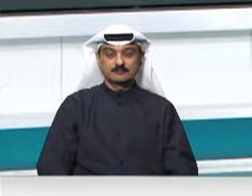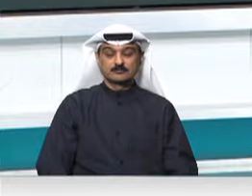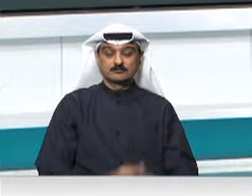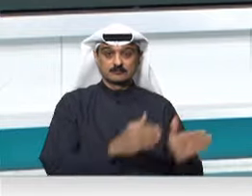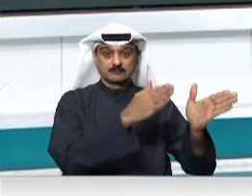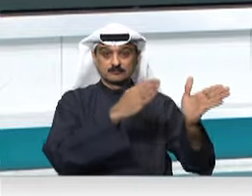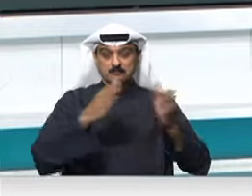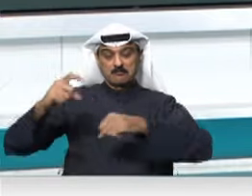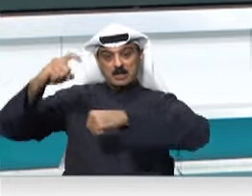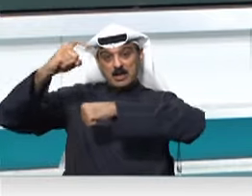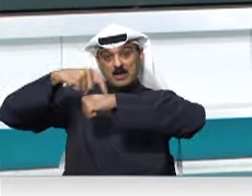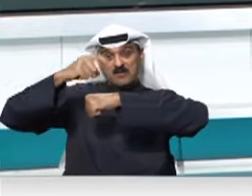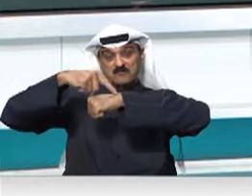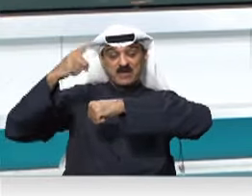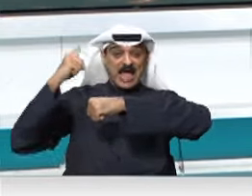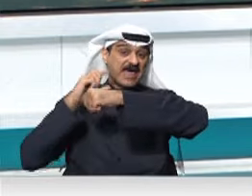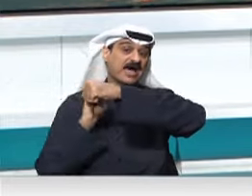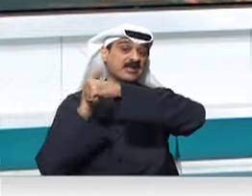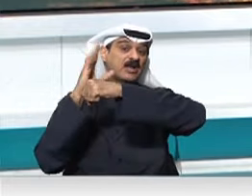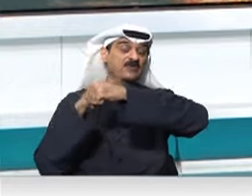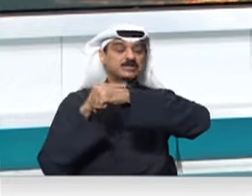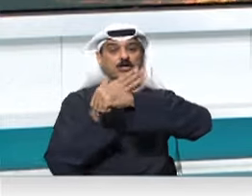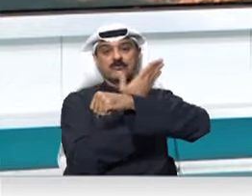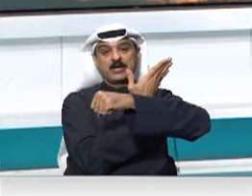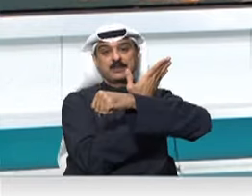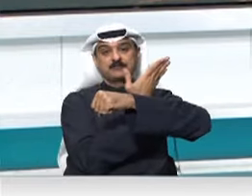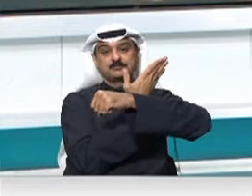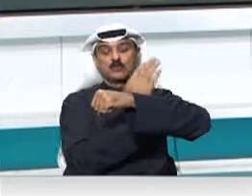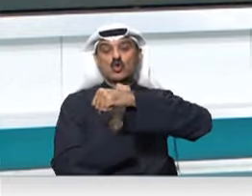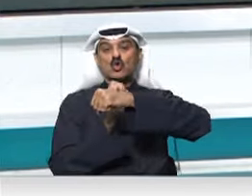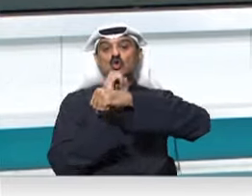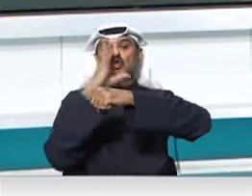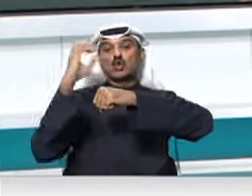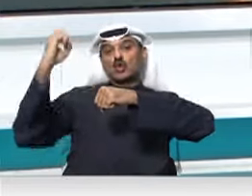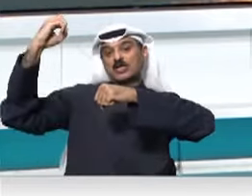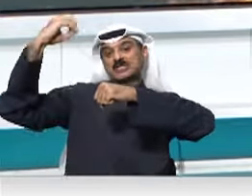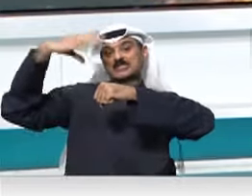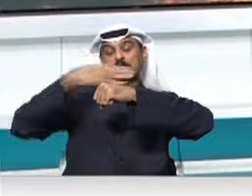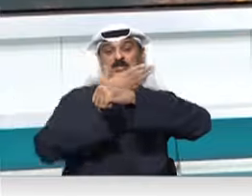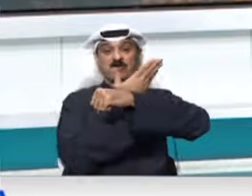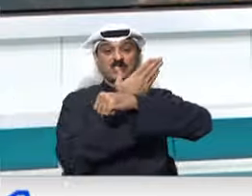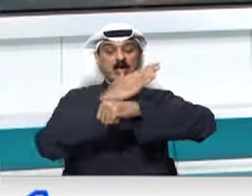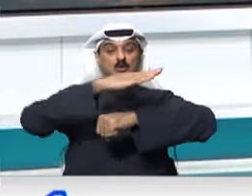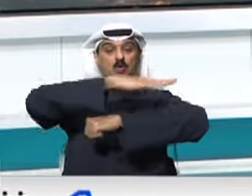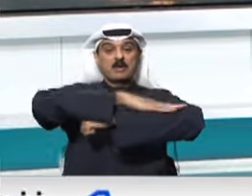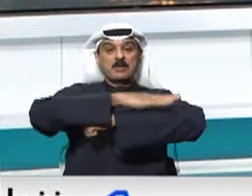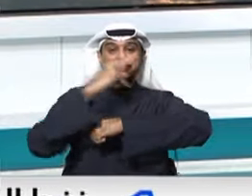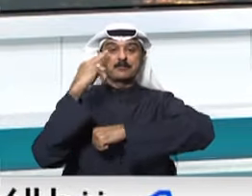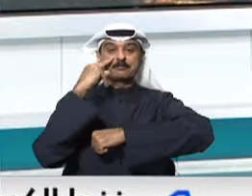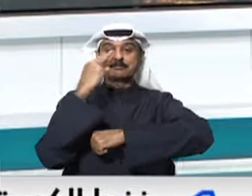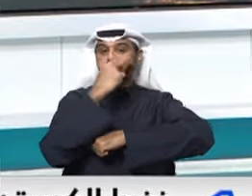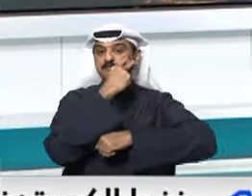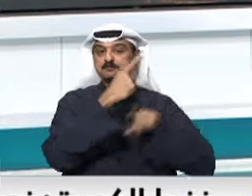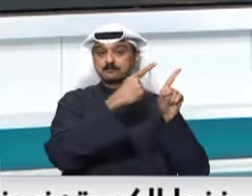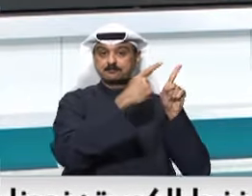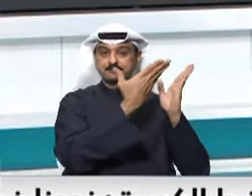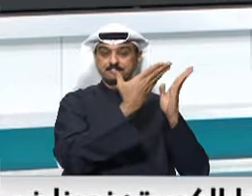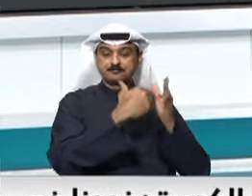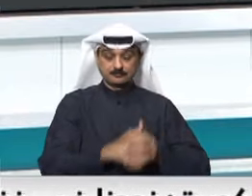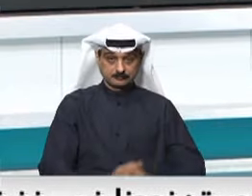المواقيت باذن الله اذان الفير الساعه 451 والشروق الساعه 610 دقائق والمغارب الساعه 550